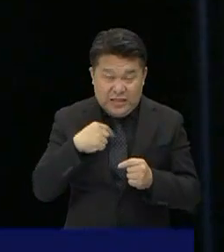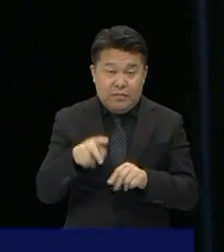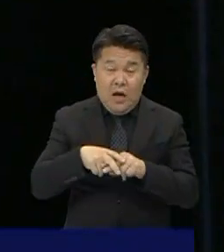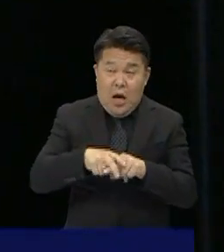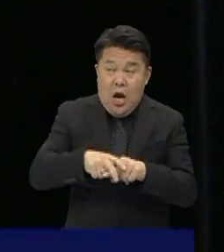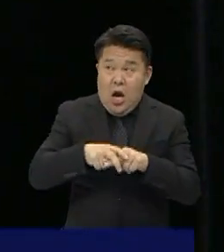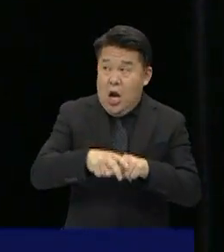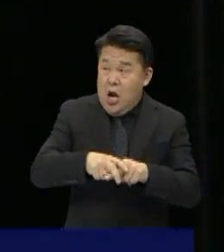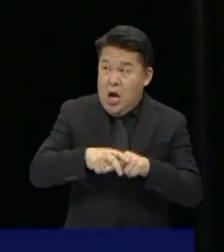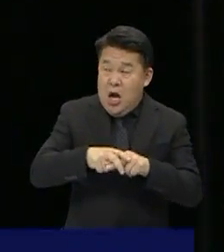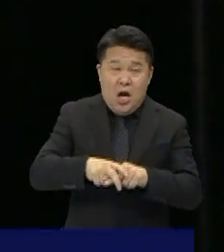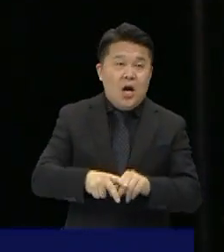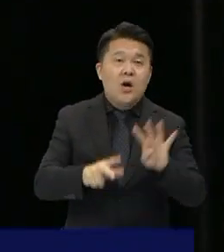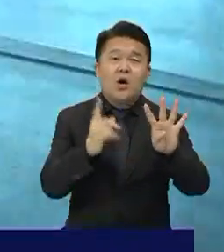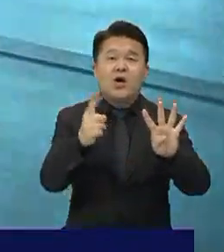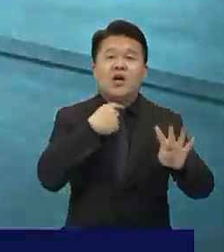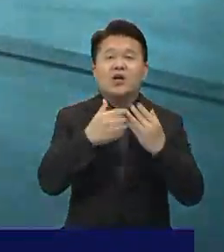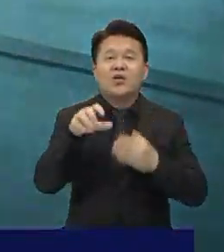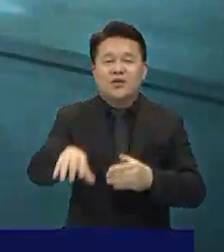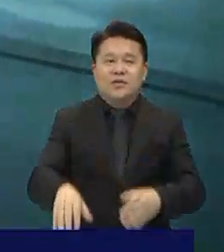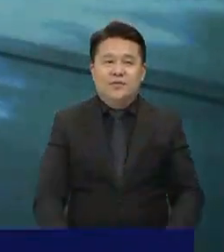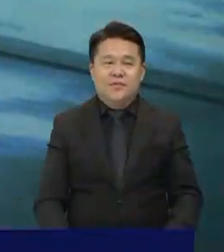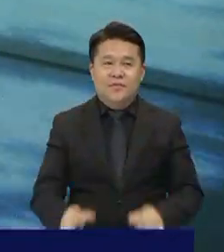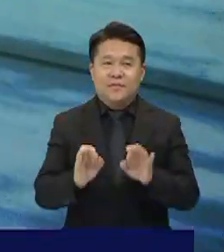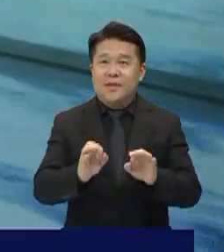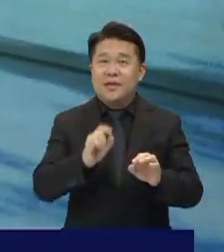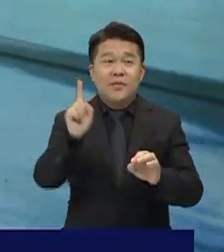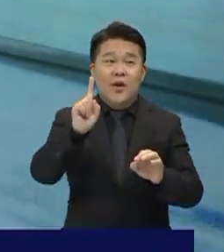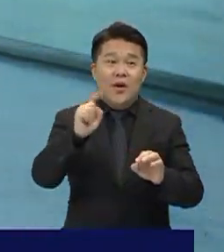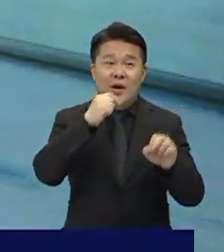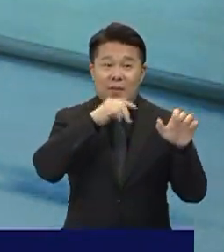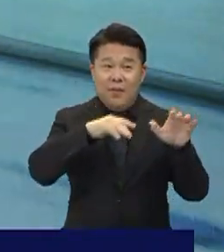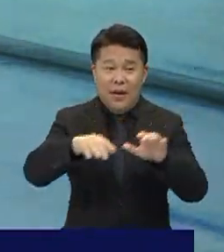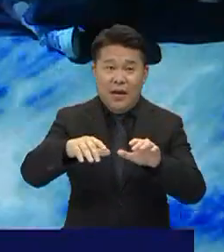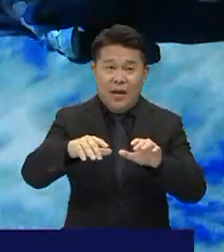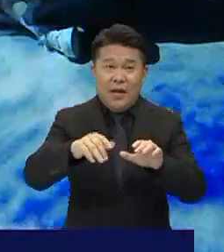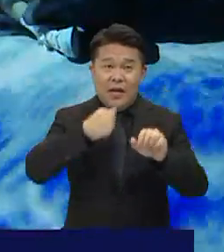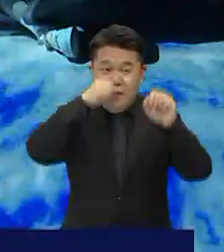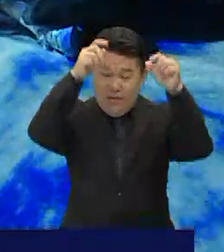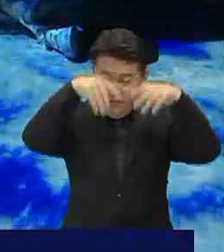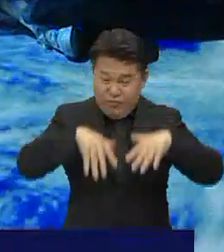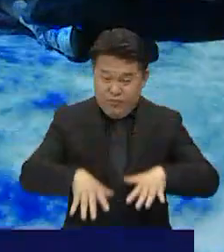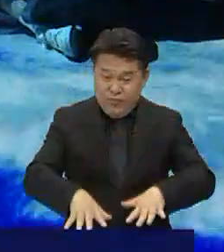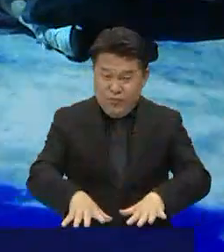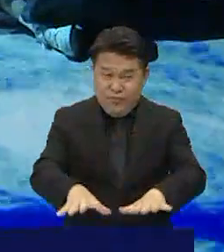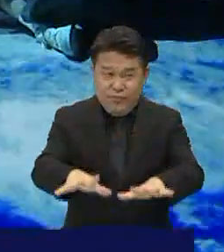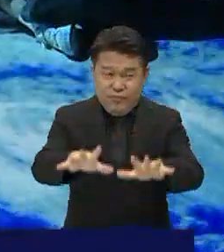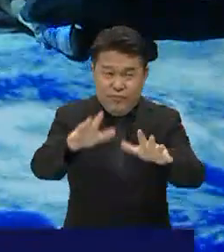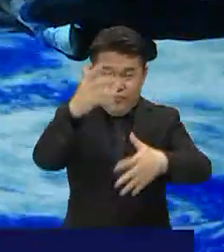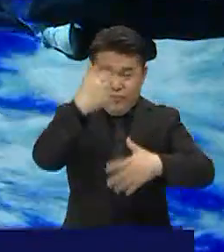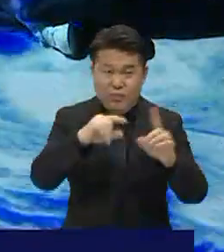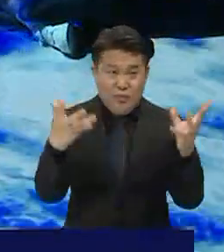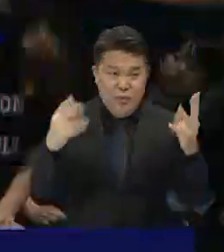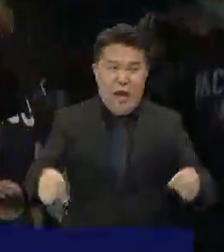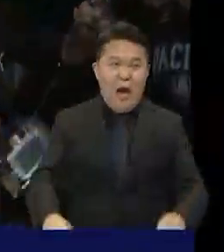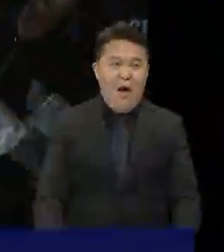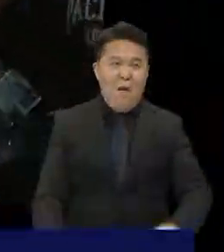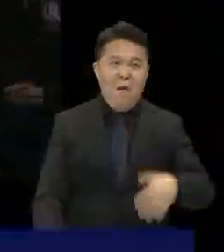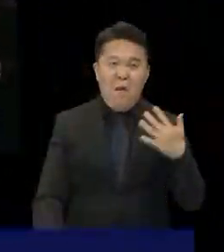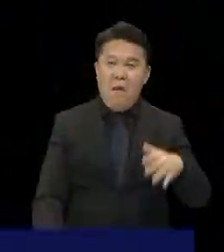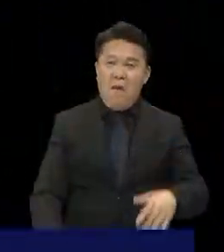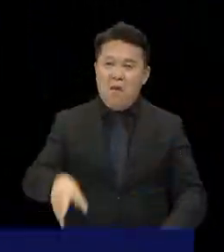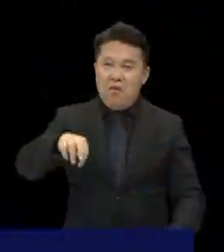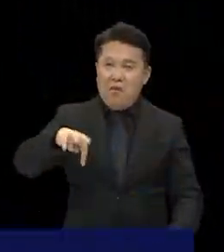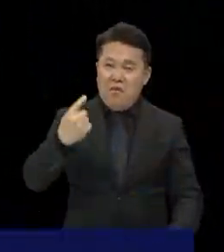오감을 자극하는 4D 체험관. 벽면을 타고 바닥까지 흘러내리는 형형색색의 다채로운 영상들.